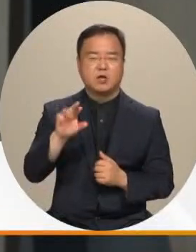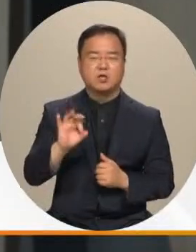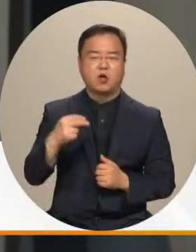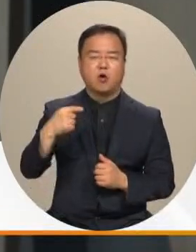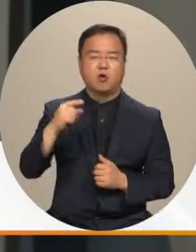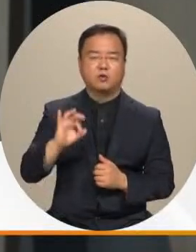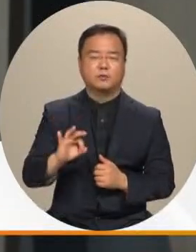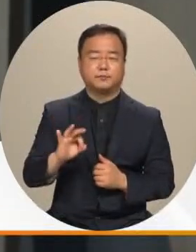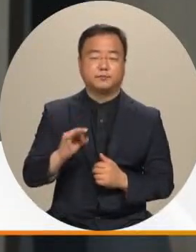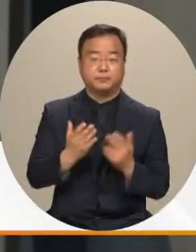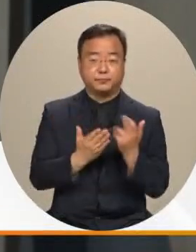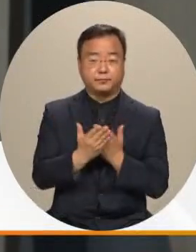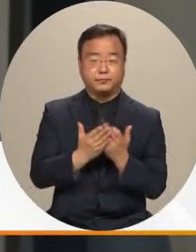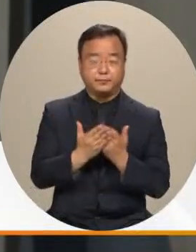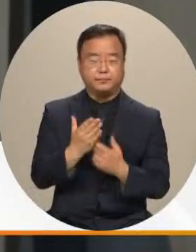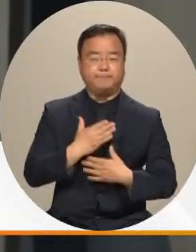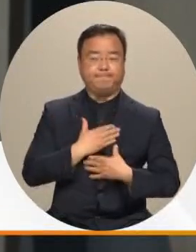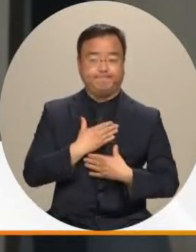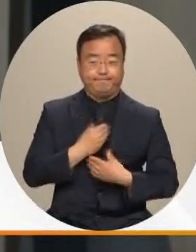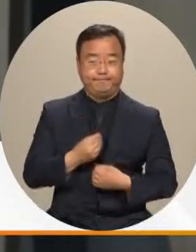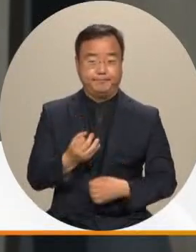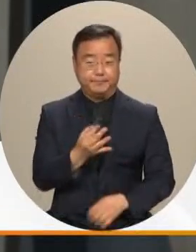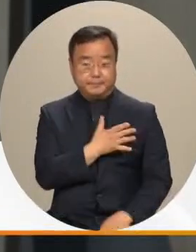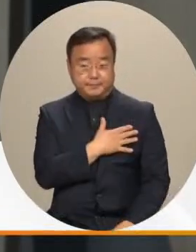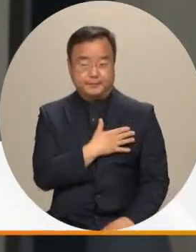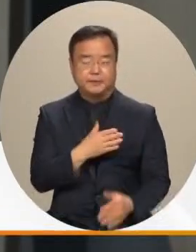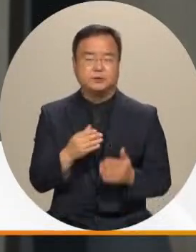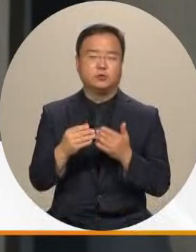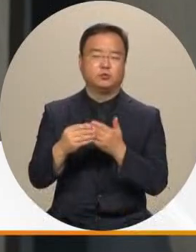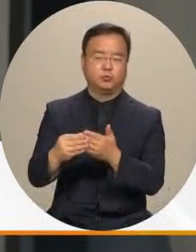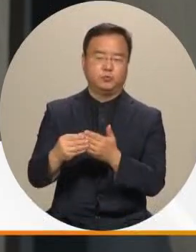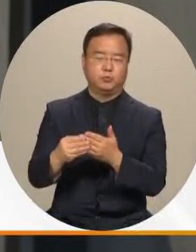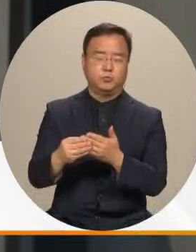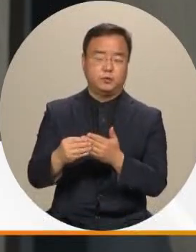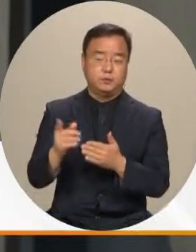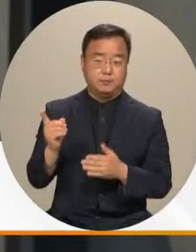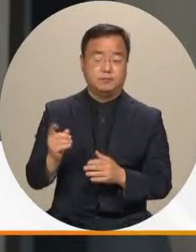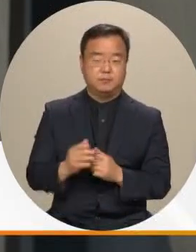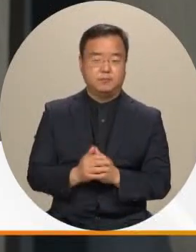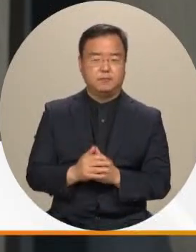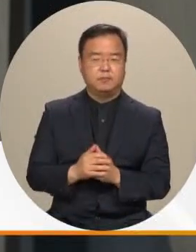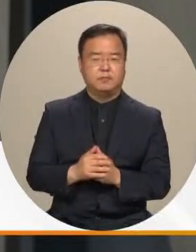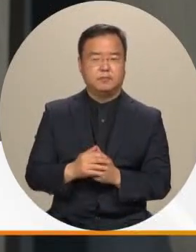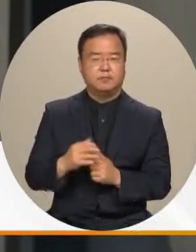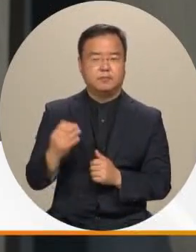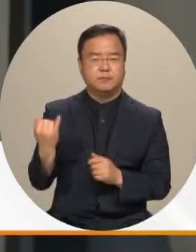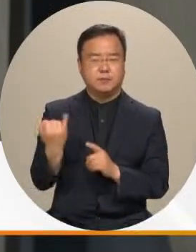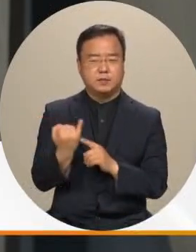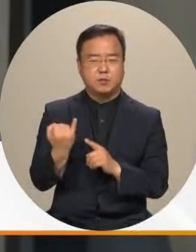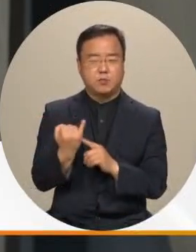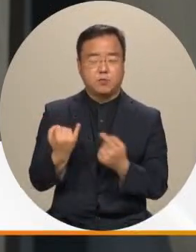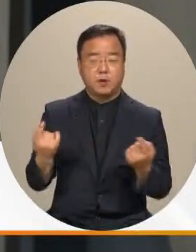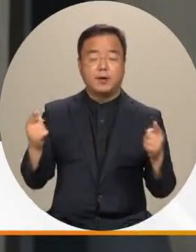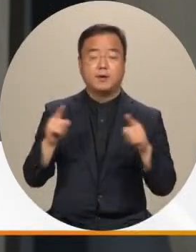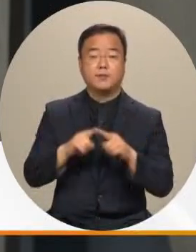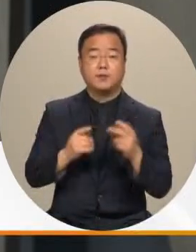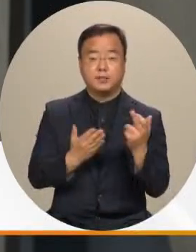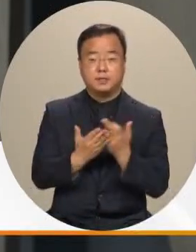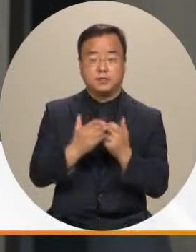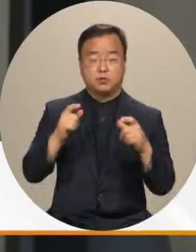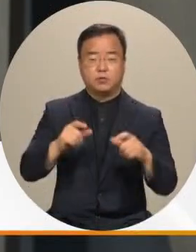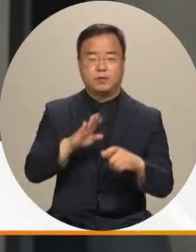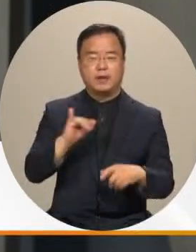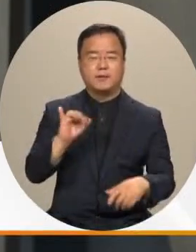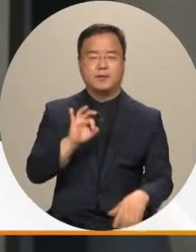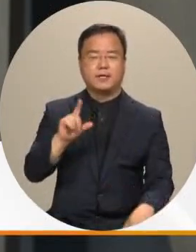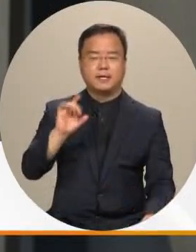제주의 풍요와 안녕을 관장하는 신인데요이 여신과 함께 그 제주도에 비양도